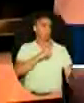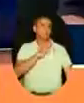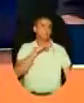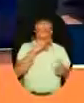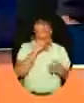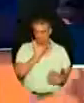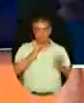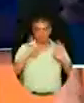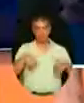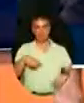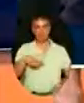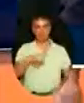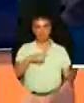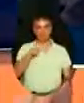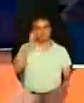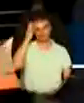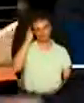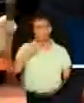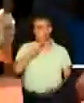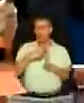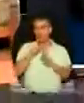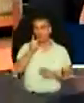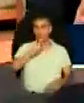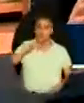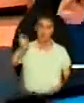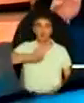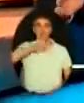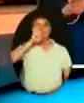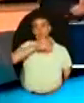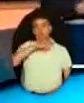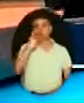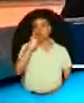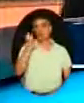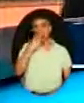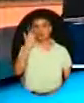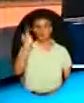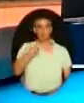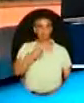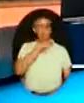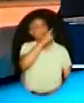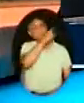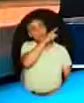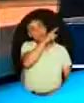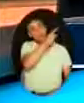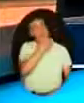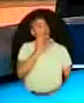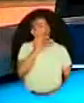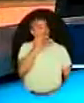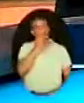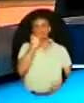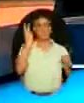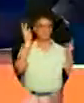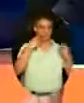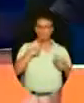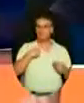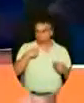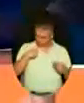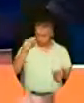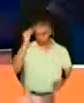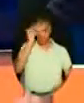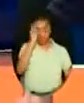זה בדיעבד. לא רק הוא, את כל מנהיגי האזור כל שבועיים היה כאן. לא, אבל בעניין ההסכם עם ארצות הברית, זה גם אני